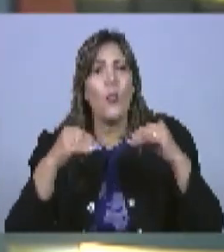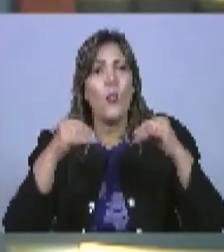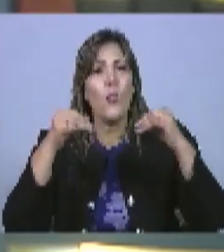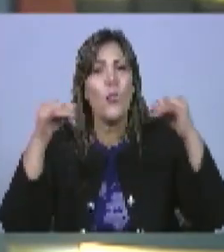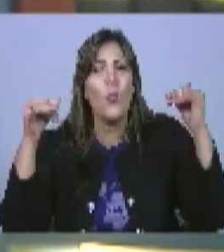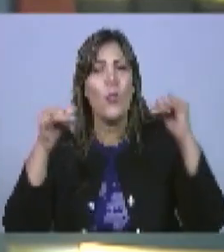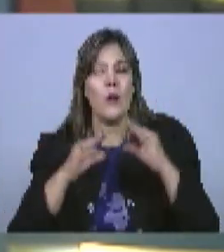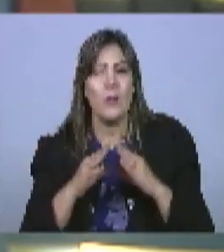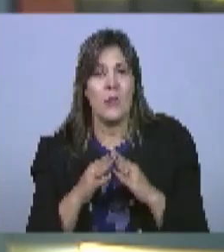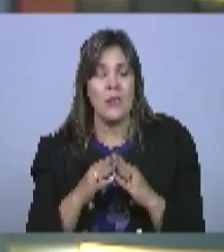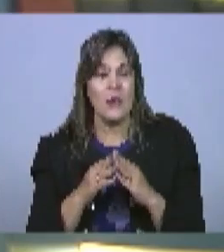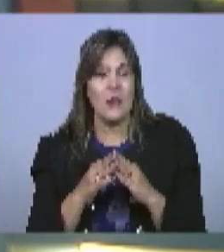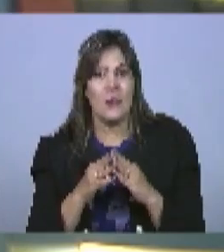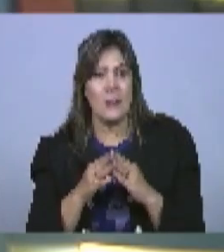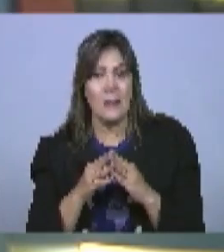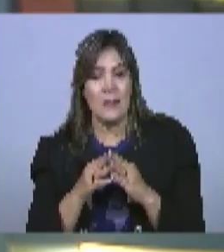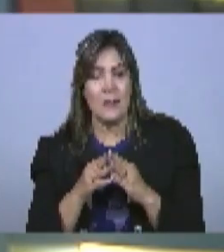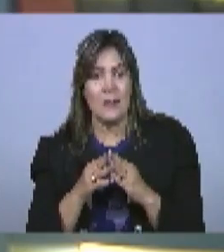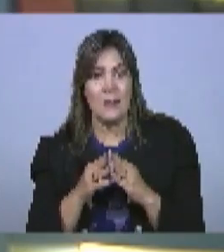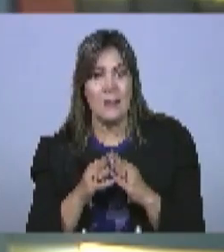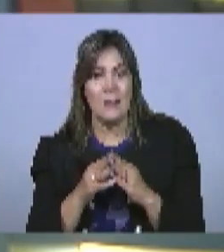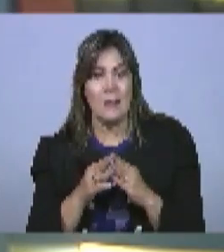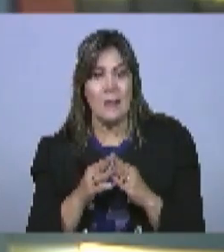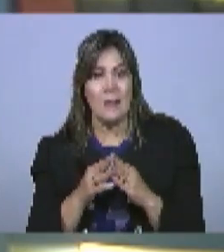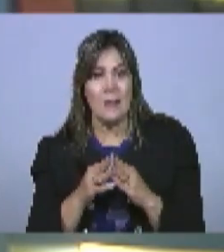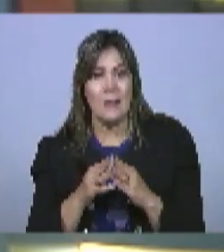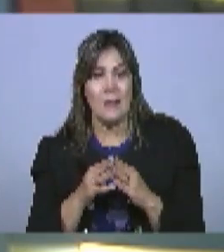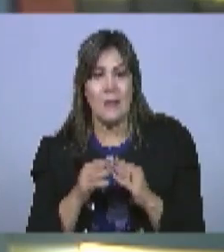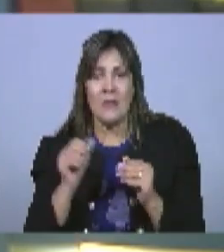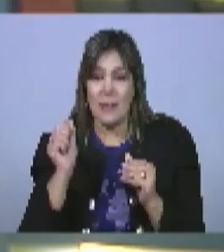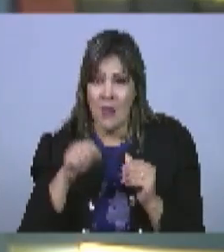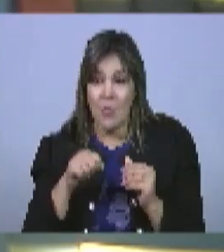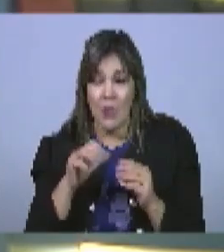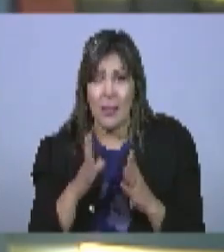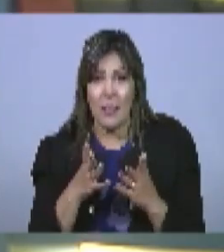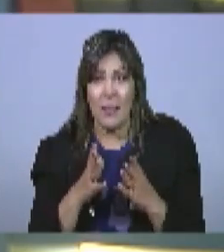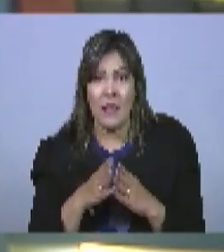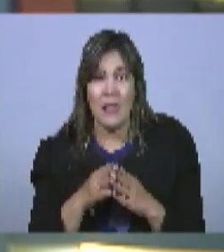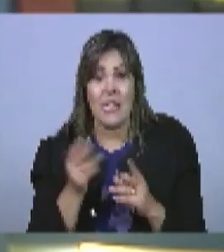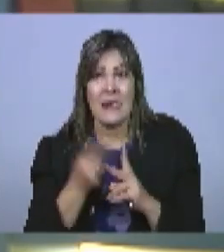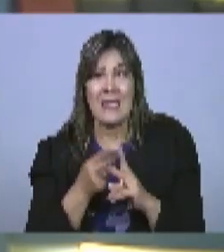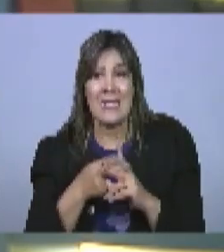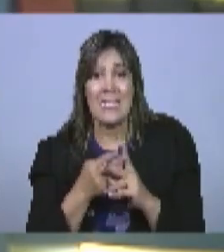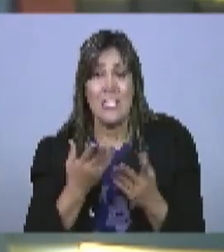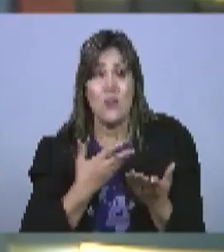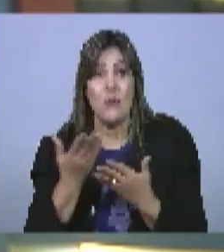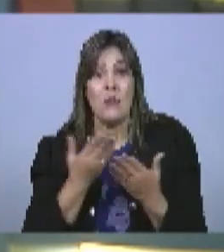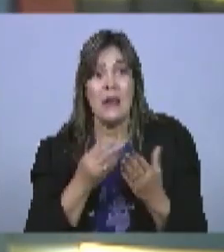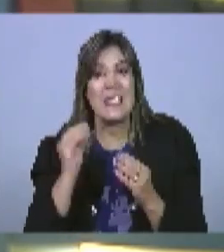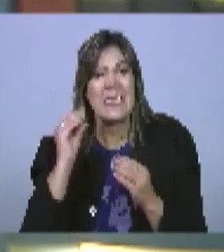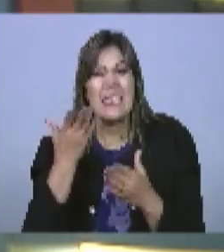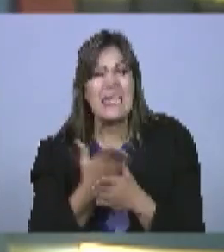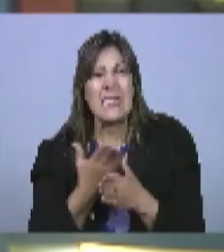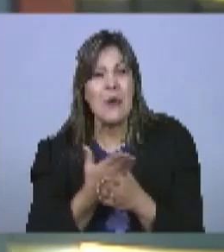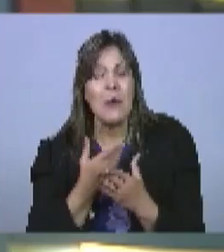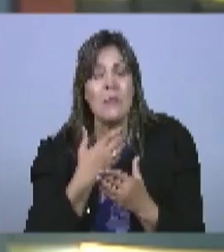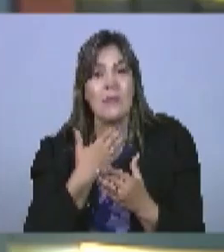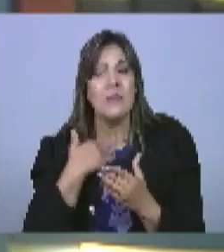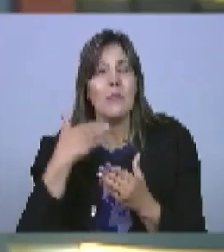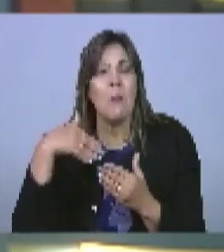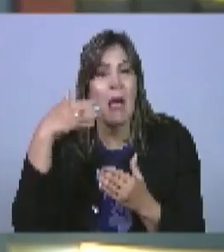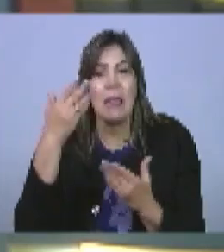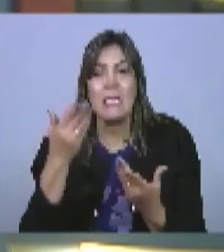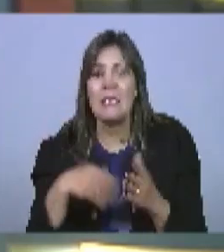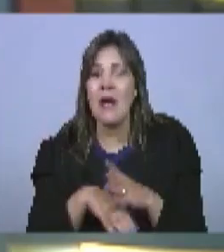المحيطه به طبعا الناس كلها بتتكلم على التداعيات طب ايه اللي